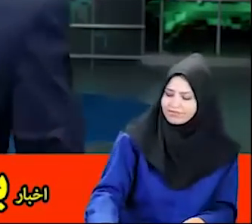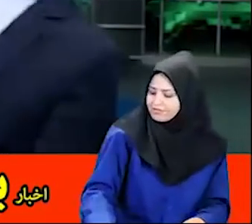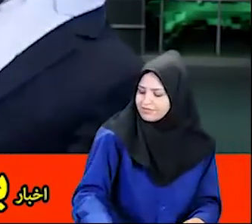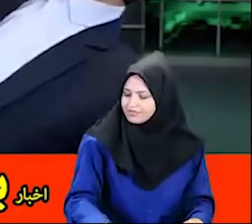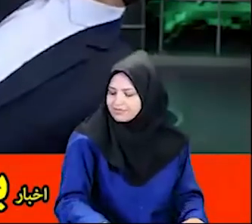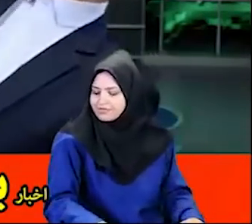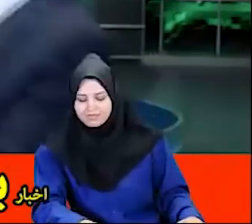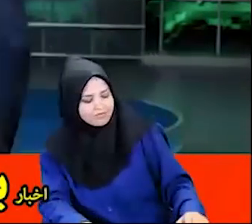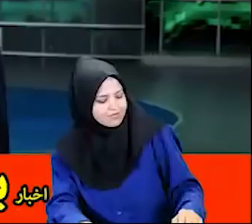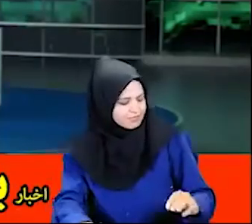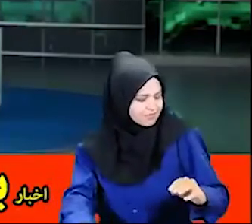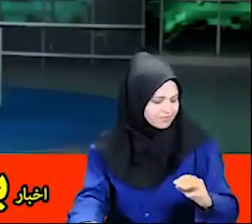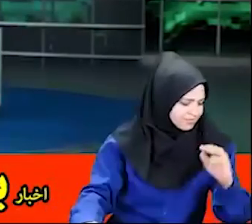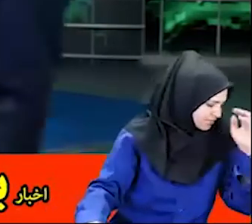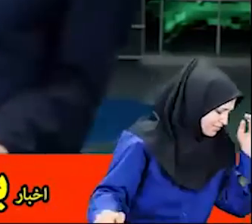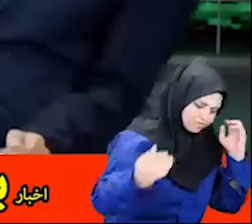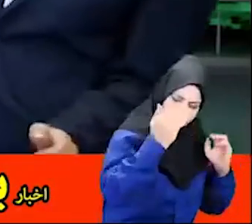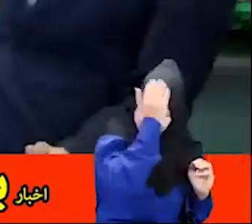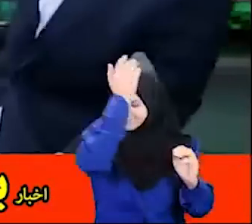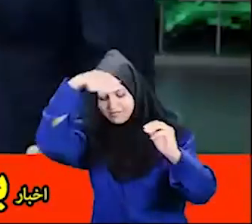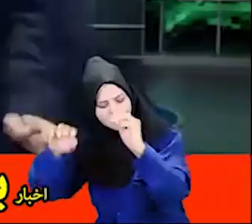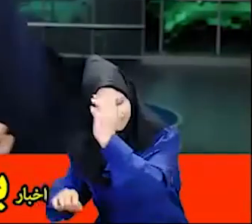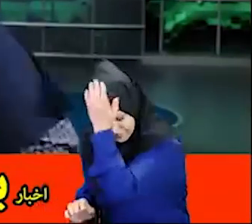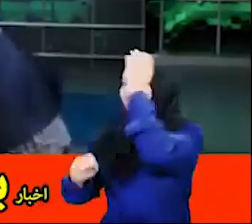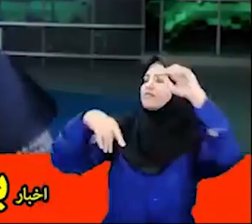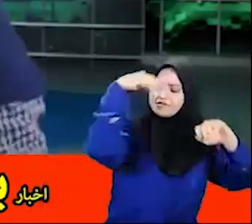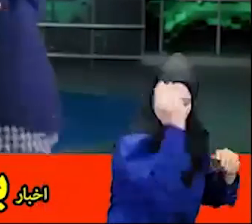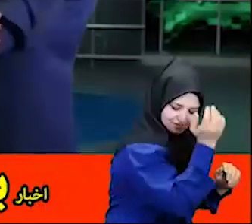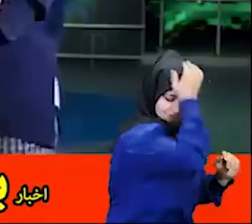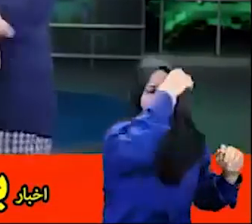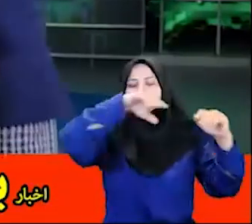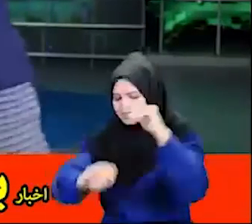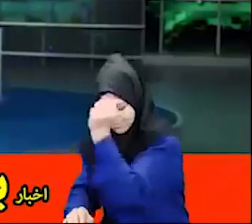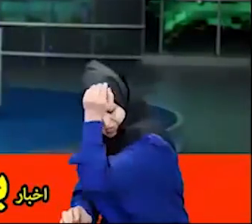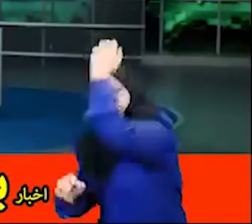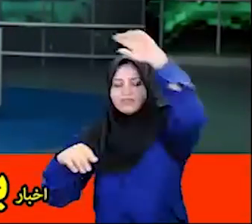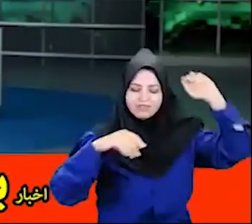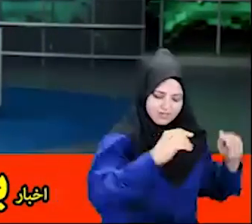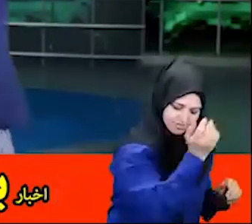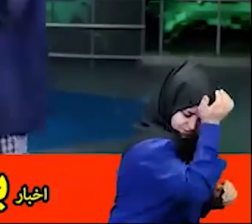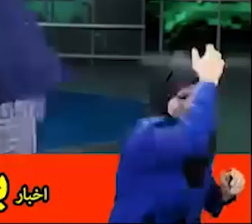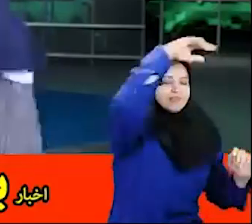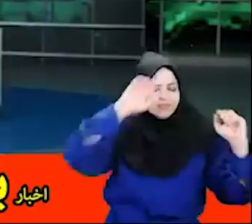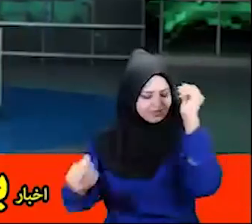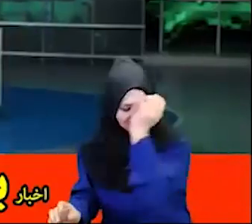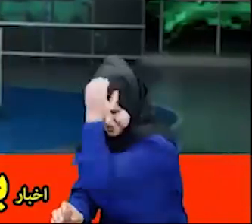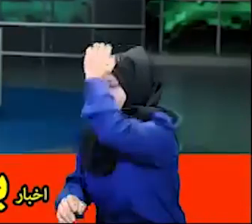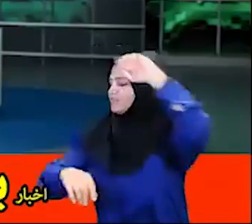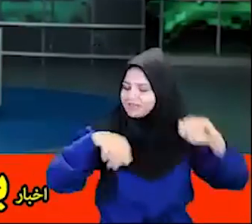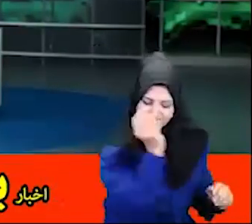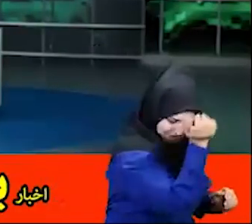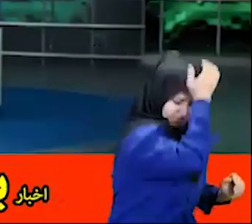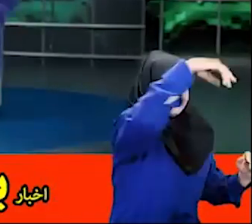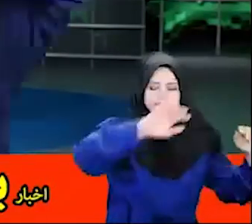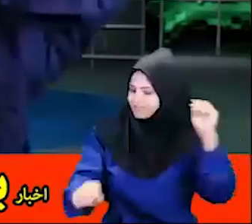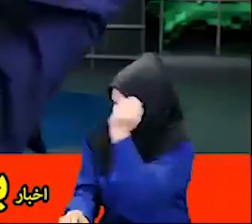یک دو سه چهار بالا دو سه عوض، یک دو سه کدوم ما از اینا، کدوم ما از اینا، کدوم ما از اینا، کدوم